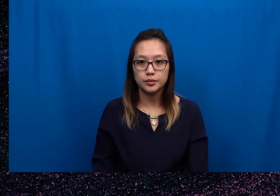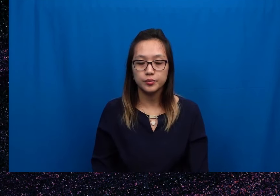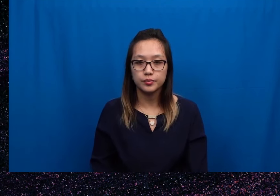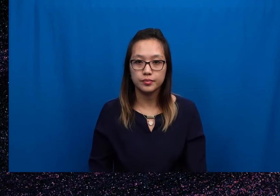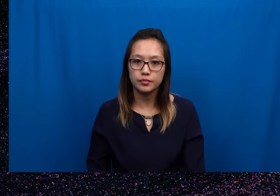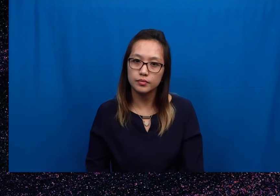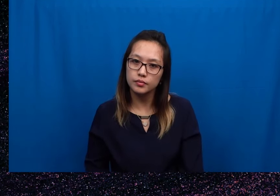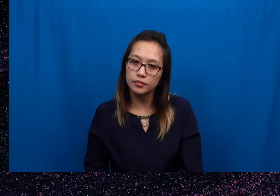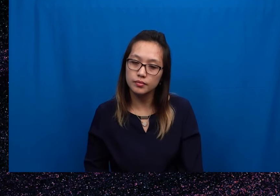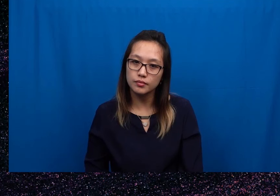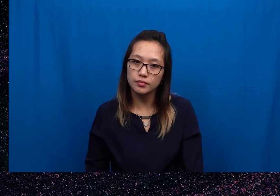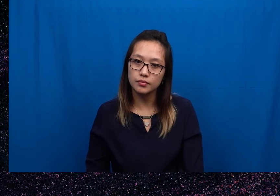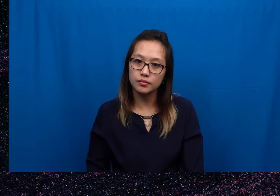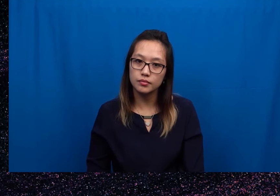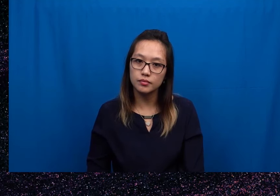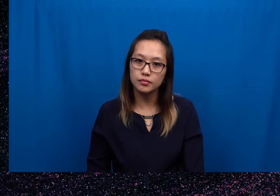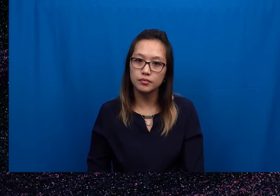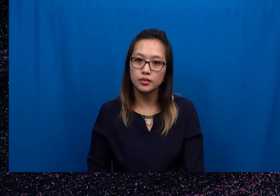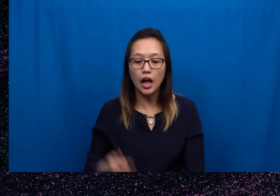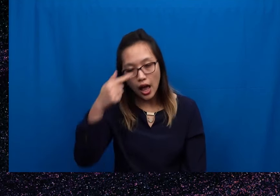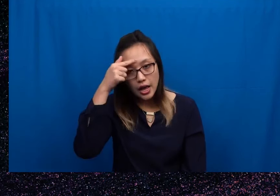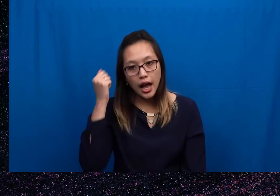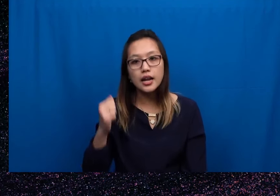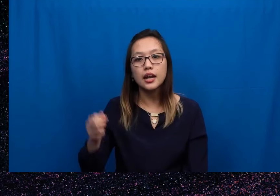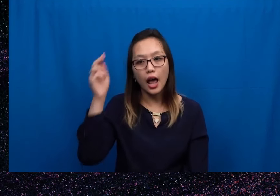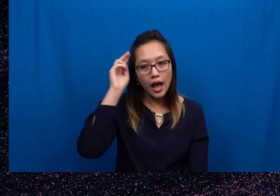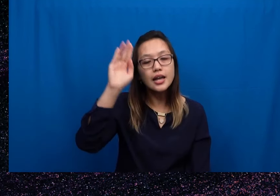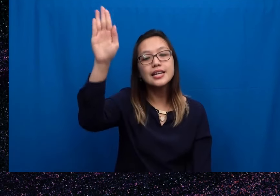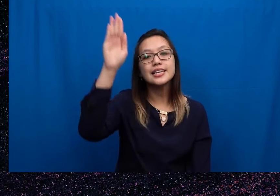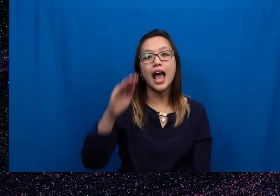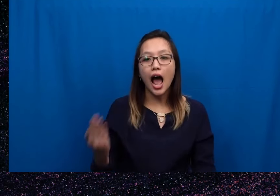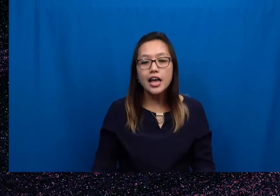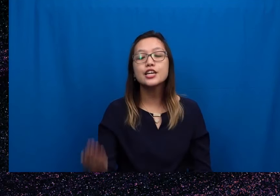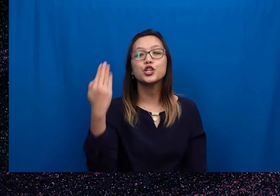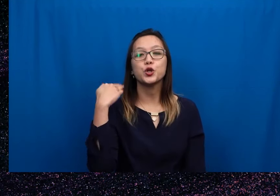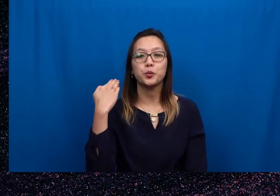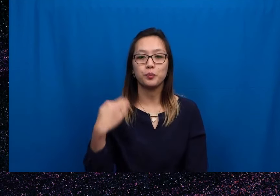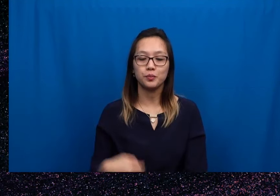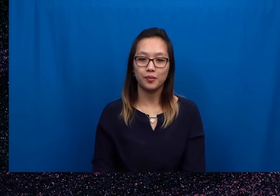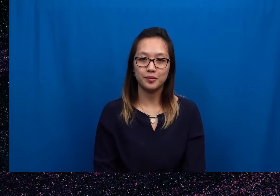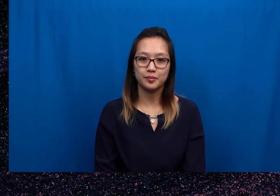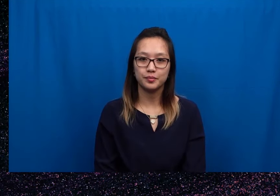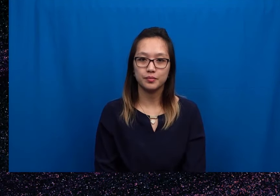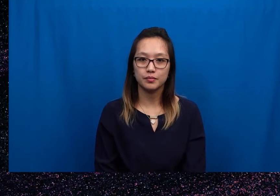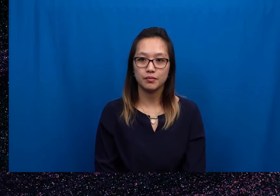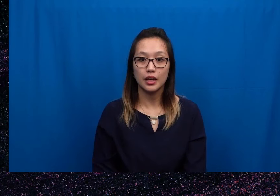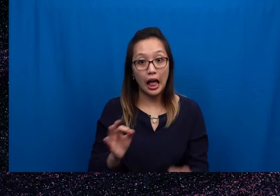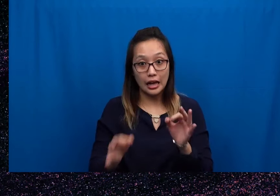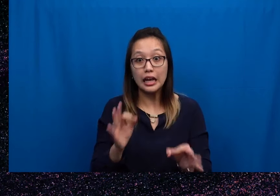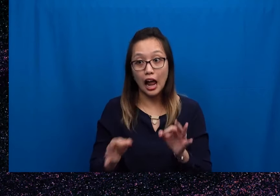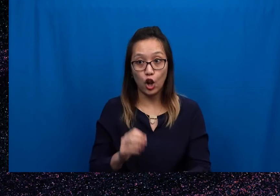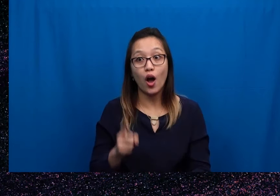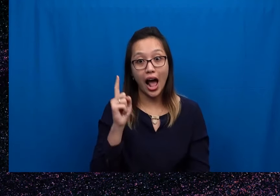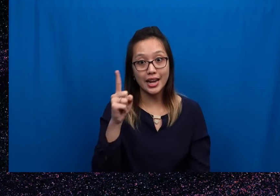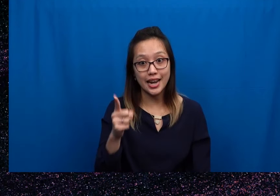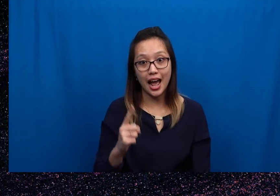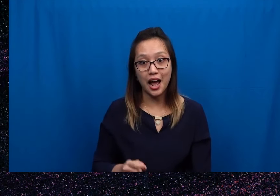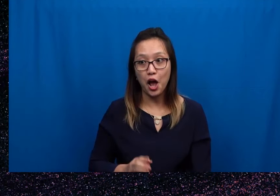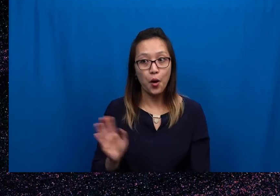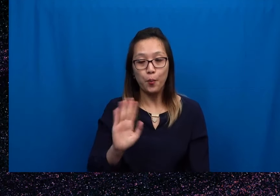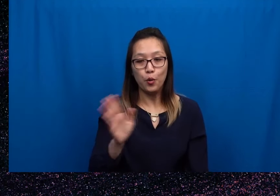versi Indonesianya adalah Sebab Dia Hidup. Sebab Dia Hidup. Kalau masih ada di antara saudara yang masih